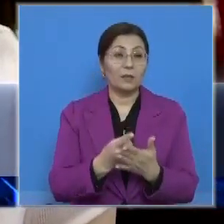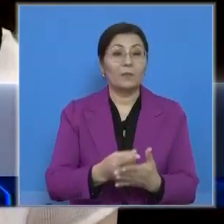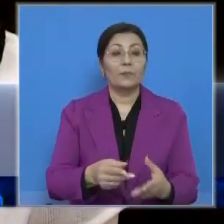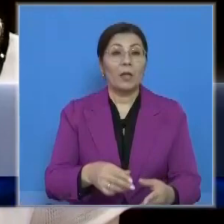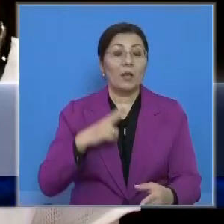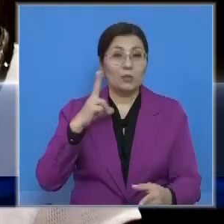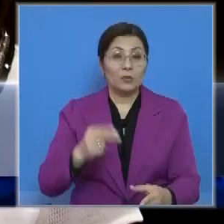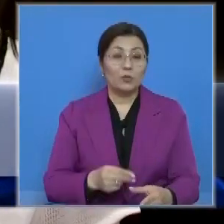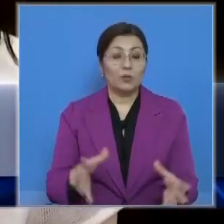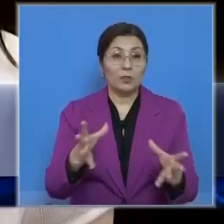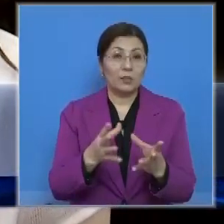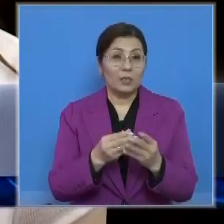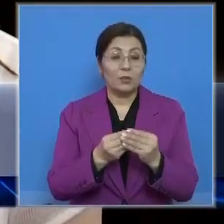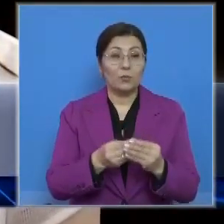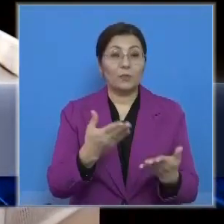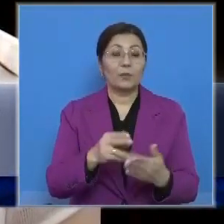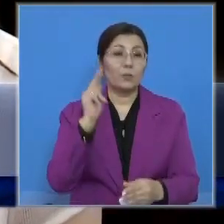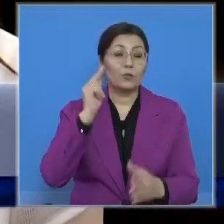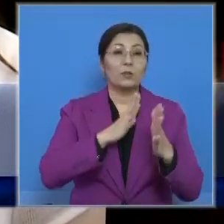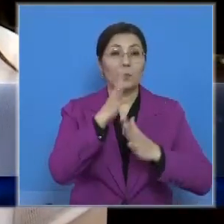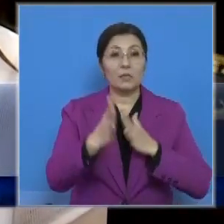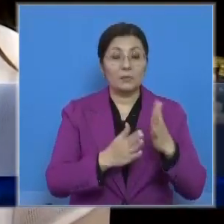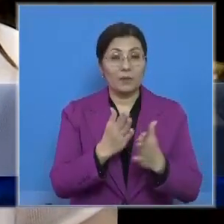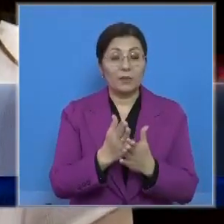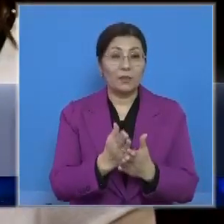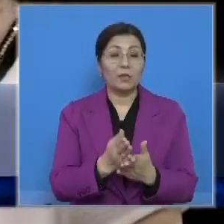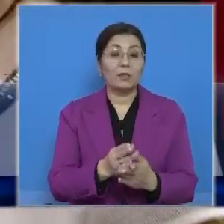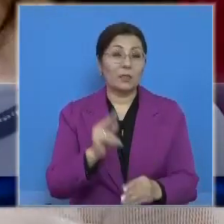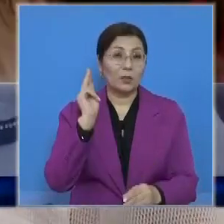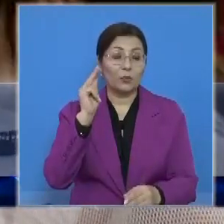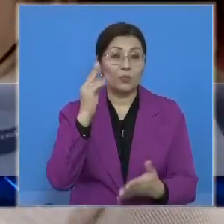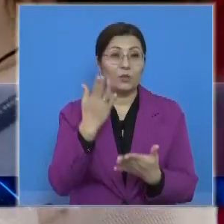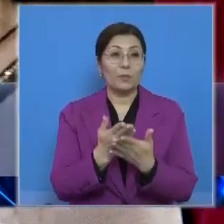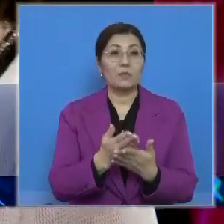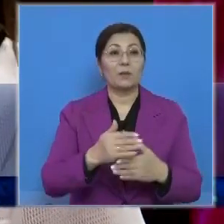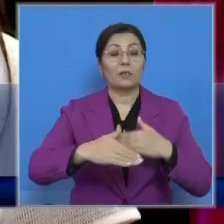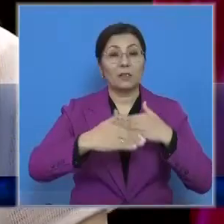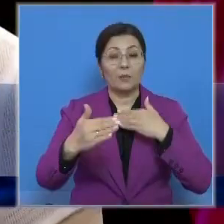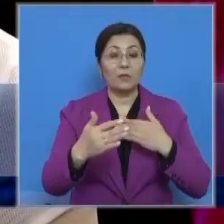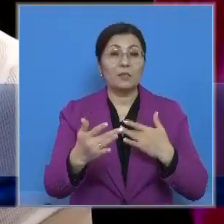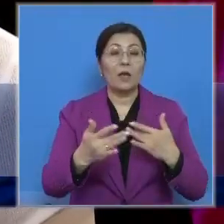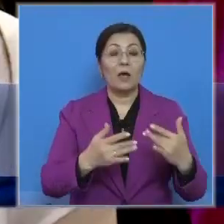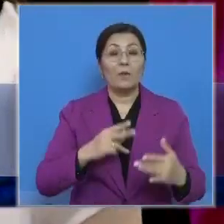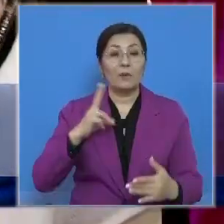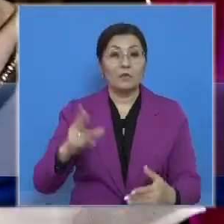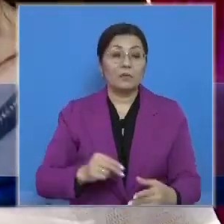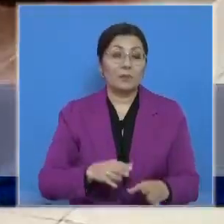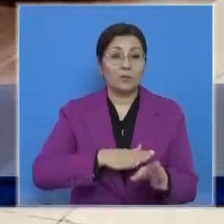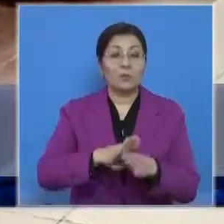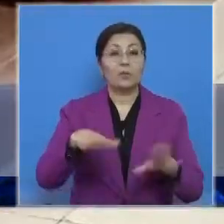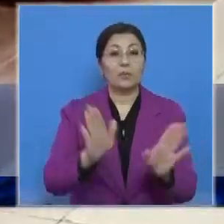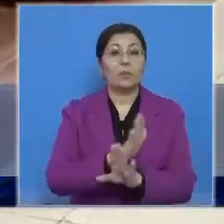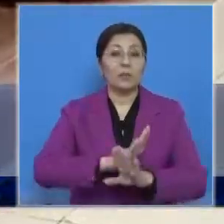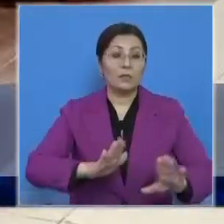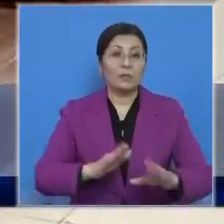радостью записались в тот же день здесь учат язык у жестов и составлять предложения А в ходе концертом из дочери пели песню Она минбала